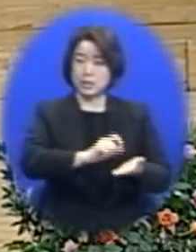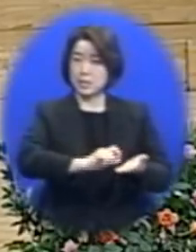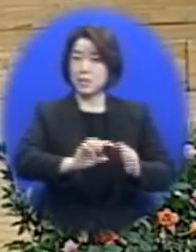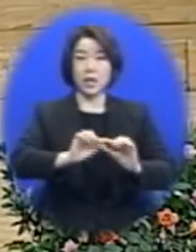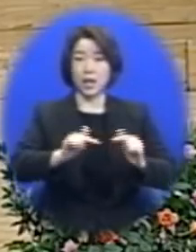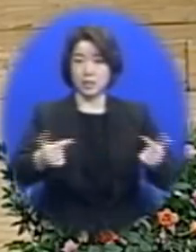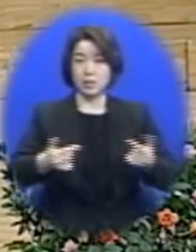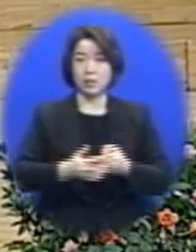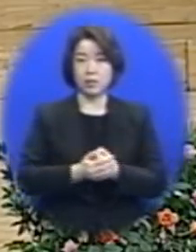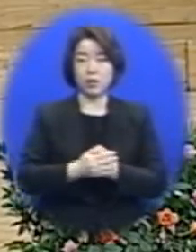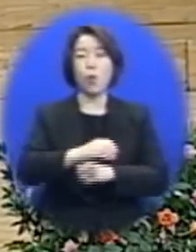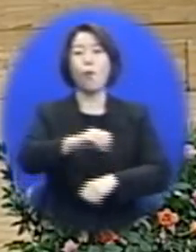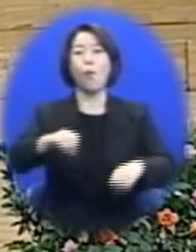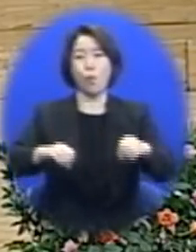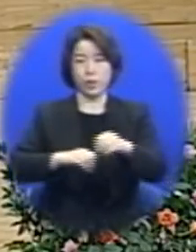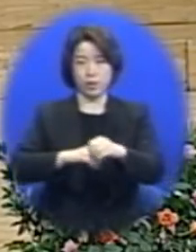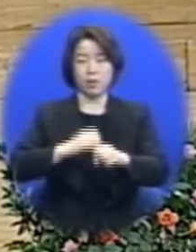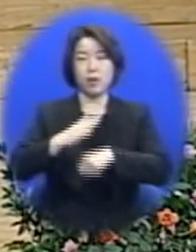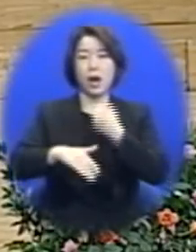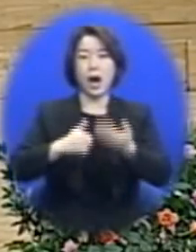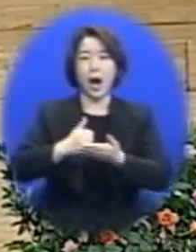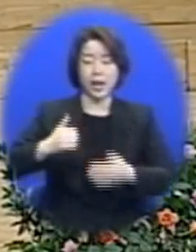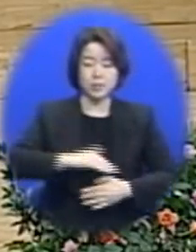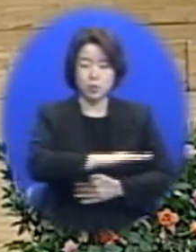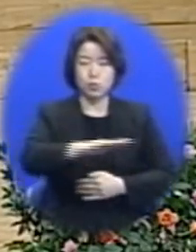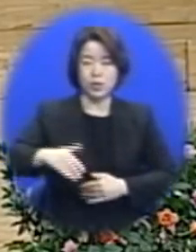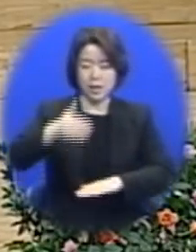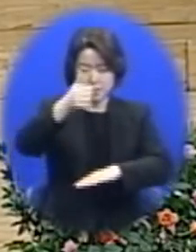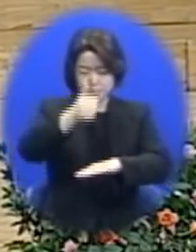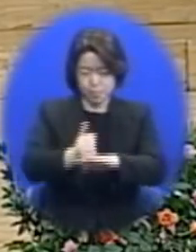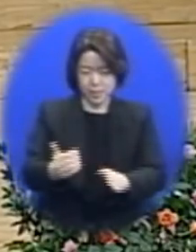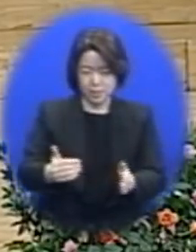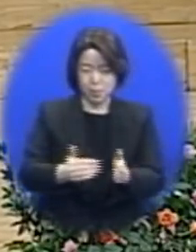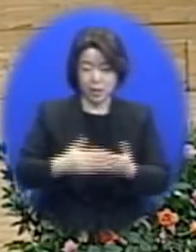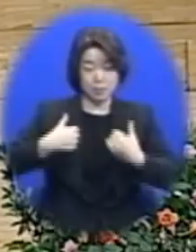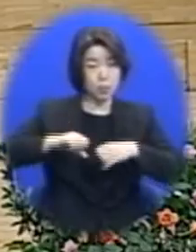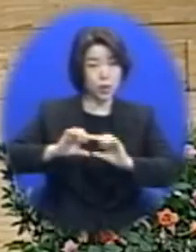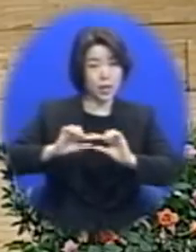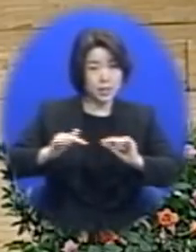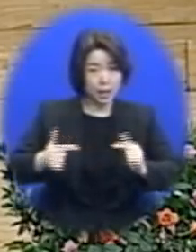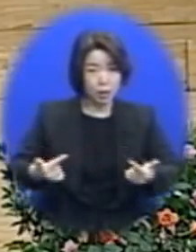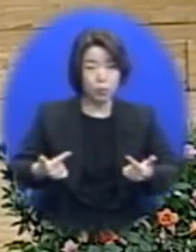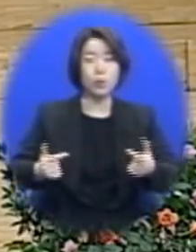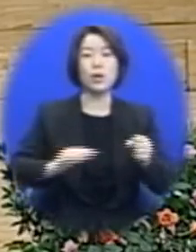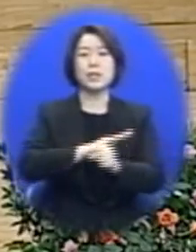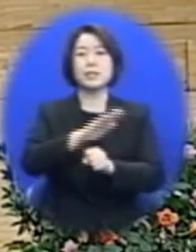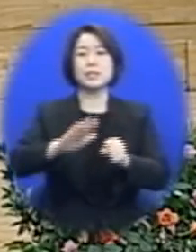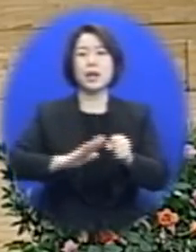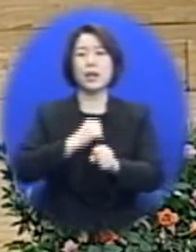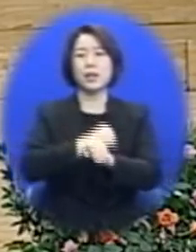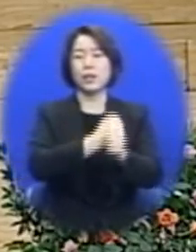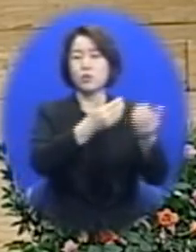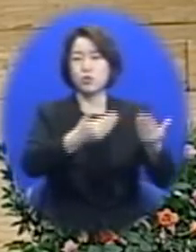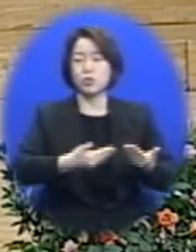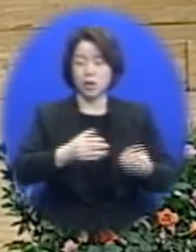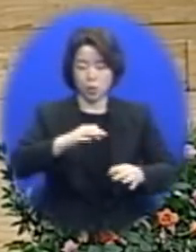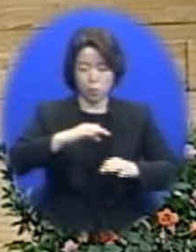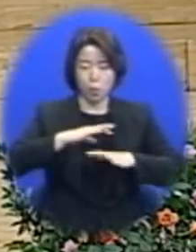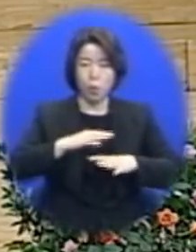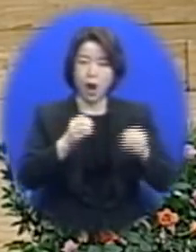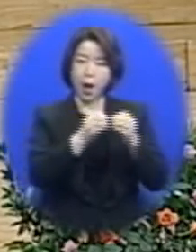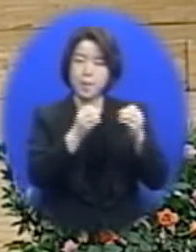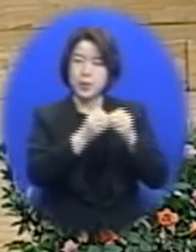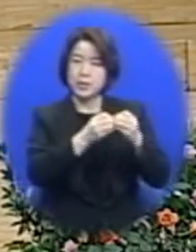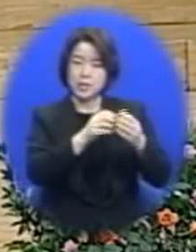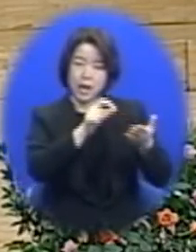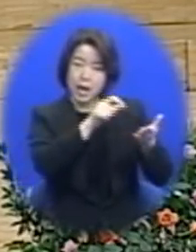오히려 하나님이 우리를 끝까지 포기하지 않고 사랑하신다 고 하는 놀라운 메시지가 담겨 있는